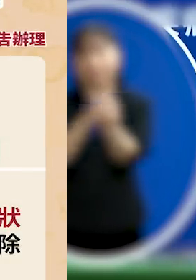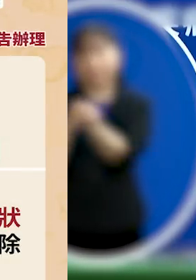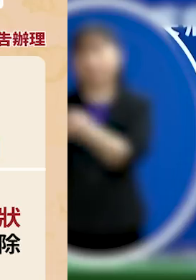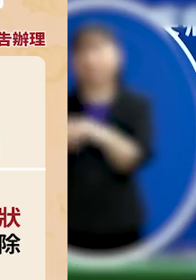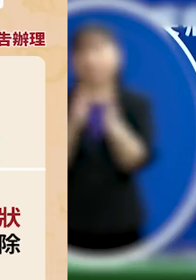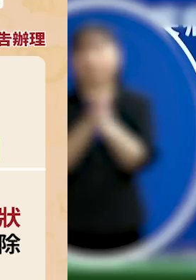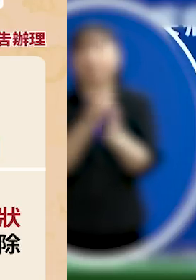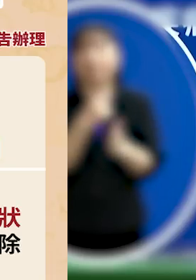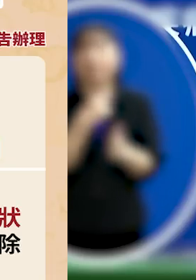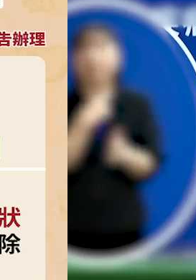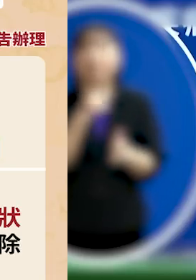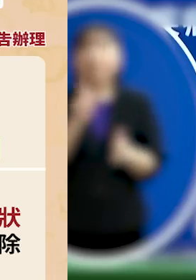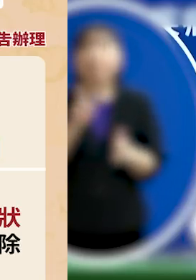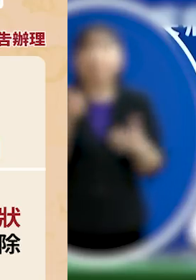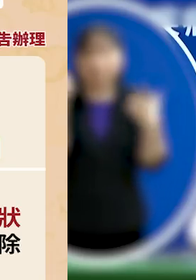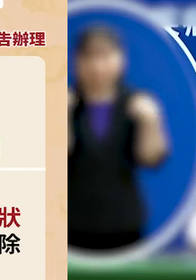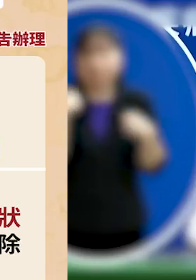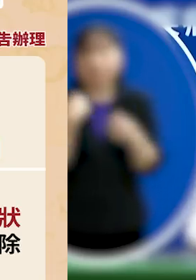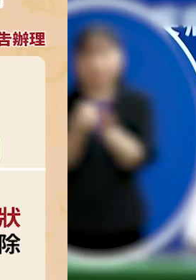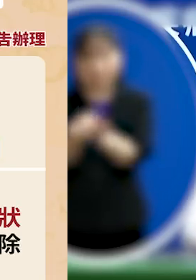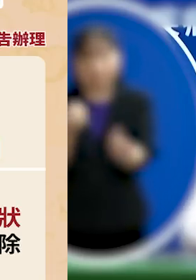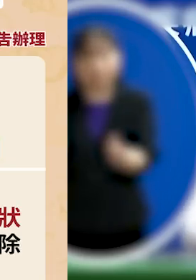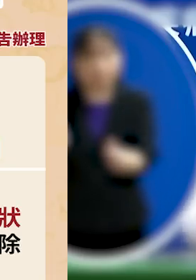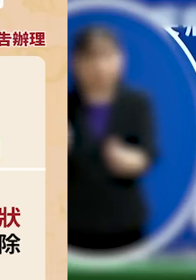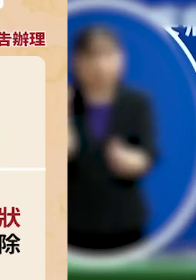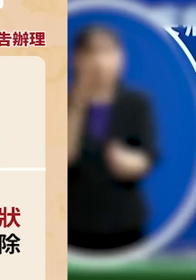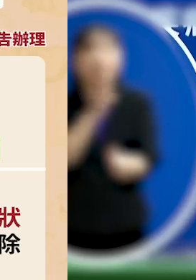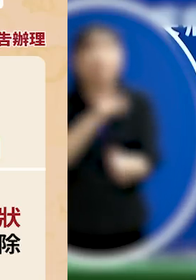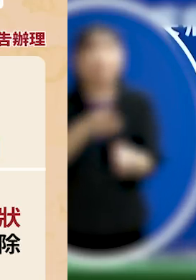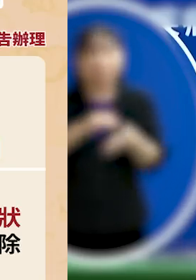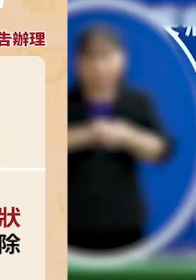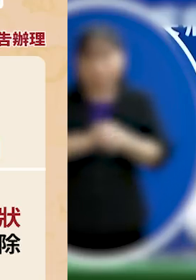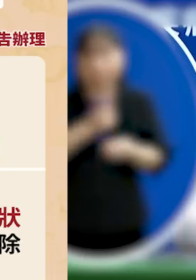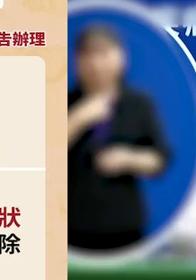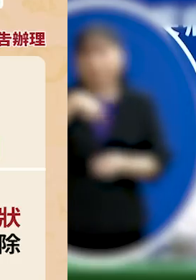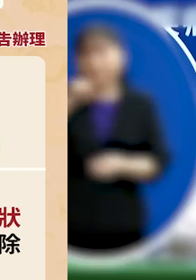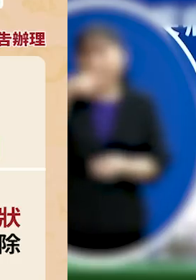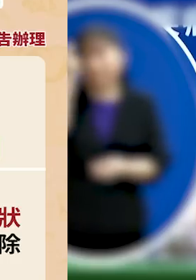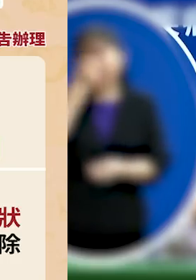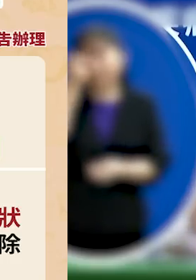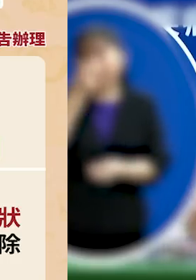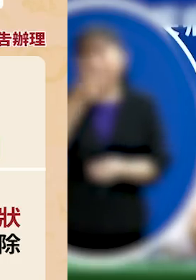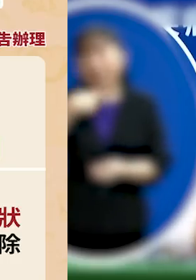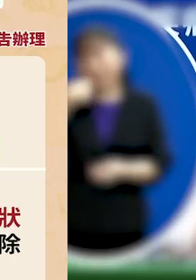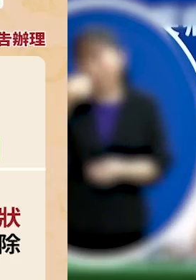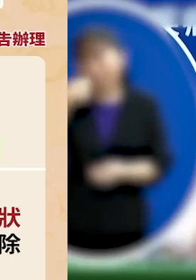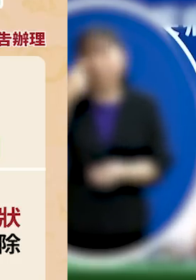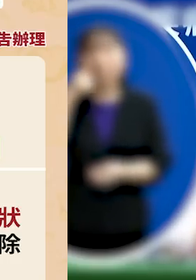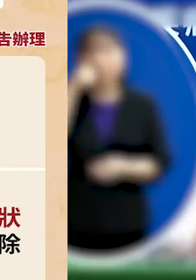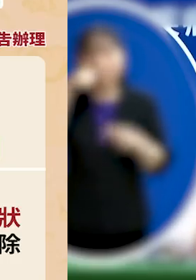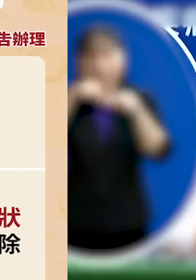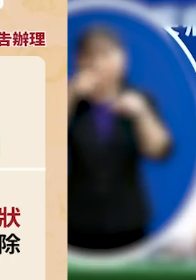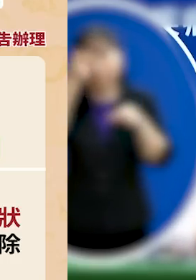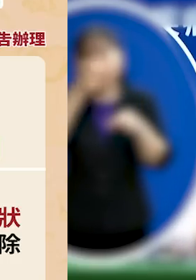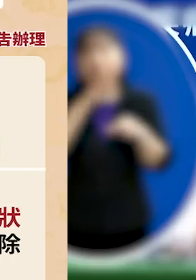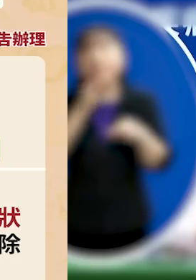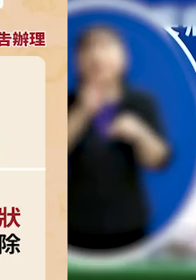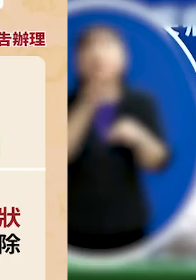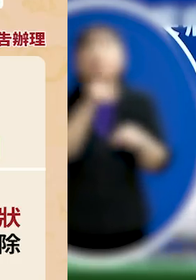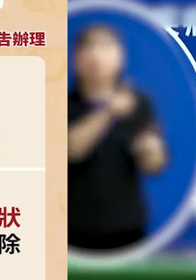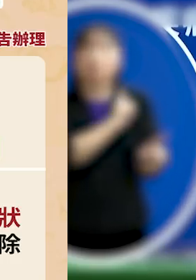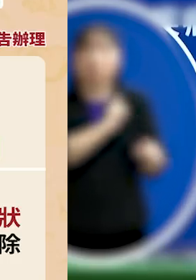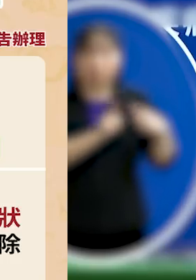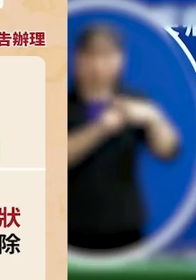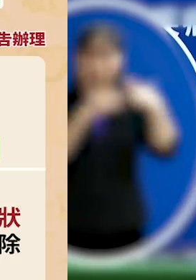一般我们是有要求要做筛检那但是呢他如果本身为确诊者且已解除